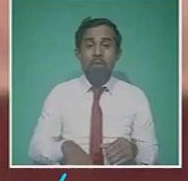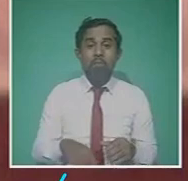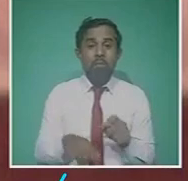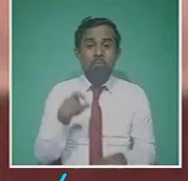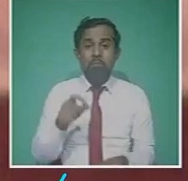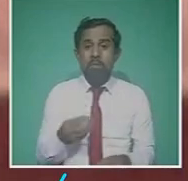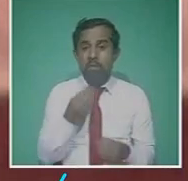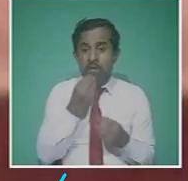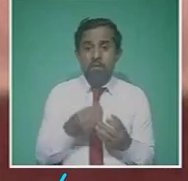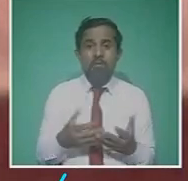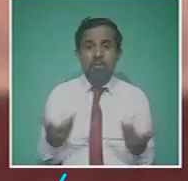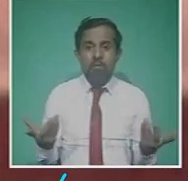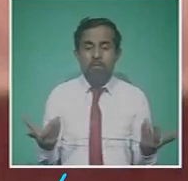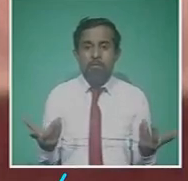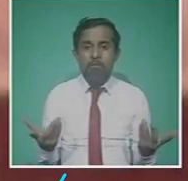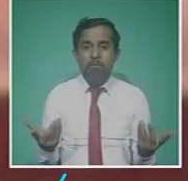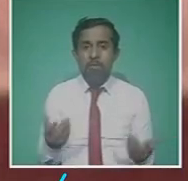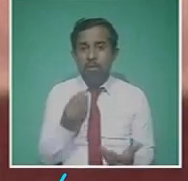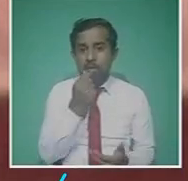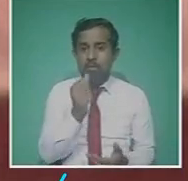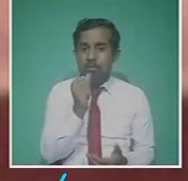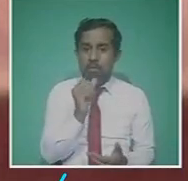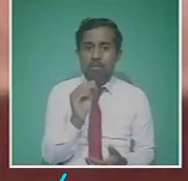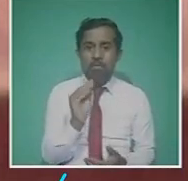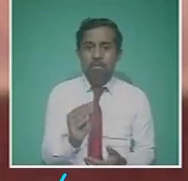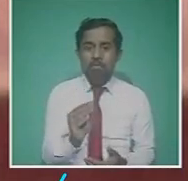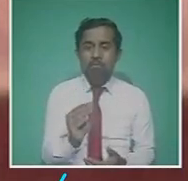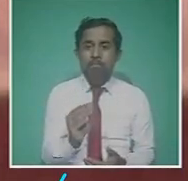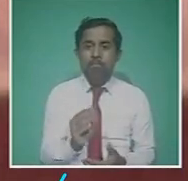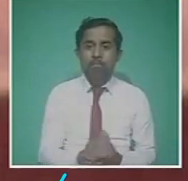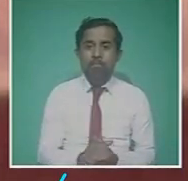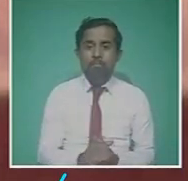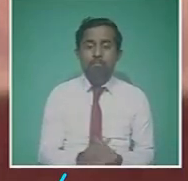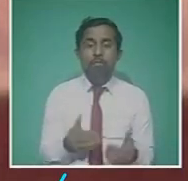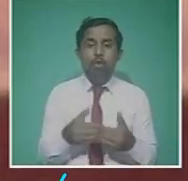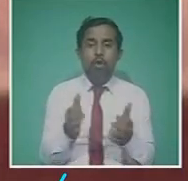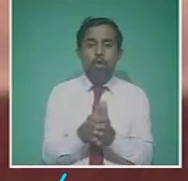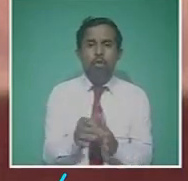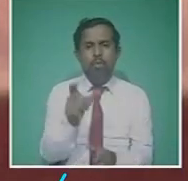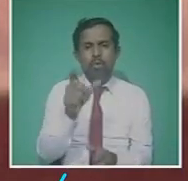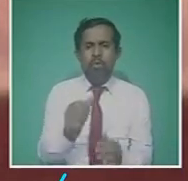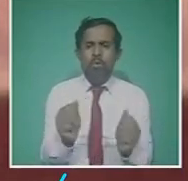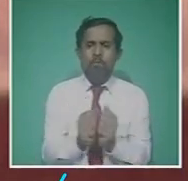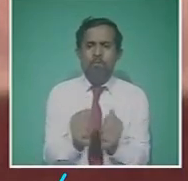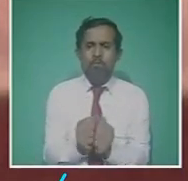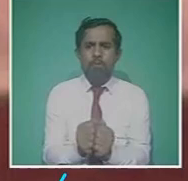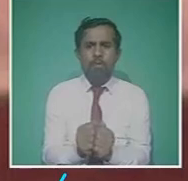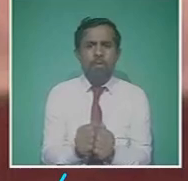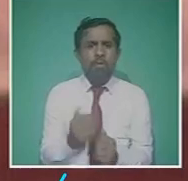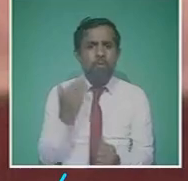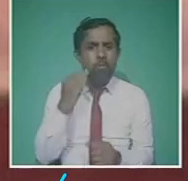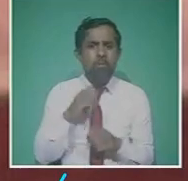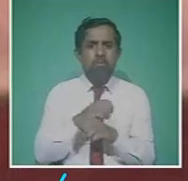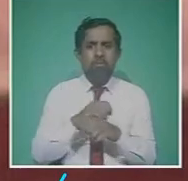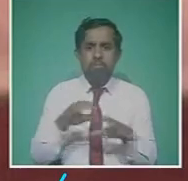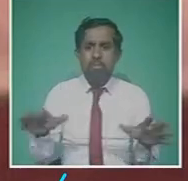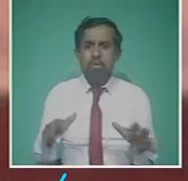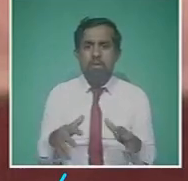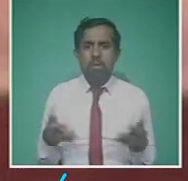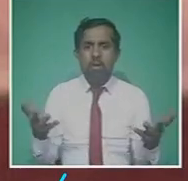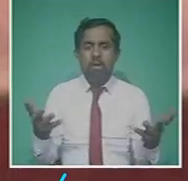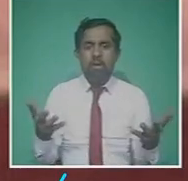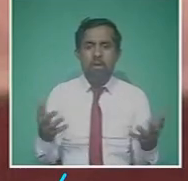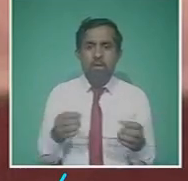ජනතාවට හම්බෙන්නේ නැ කෑම බීම කෙසේ වෙතත් ඒ නිසා ඕගොල්ලන්ගේ ප්‍රතිපත්තිය වැඩපිළිවෙල තාම ජනගත වෙලා නැහැ.